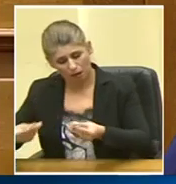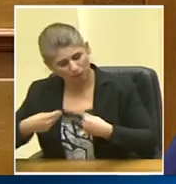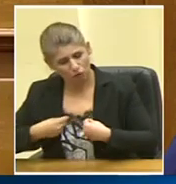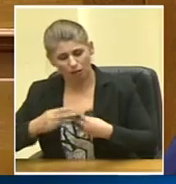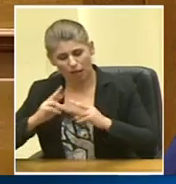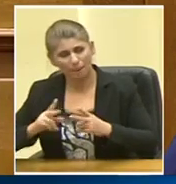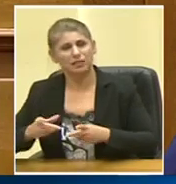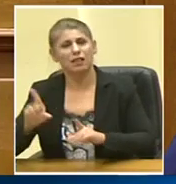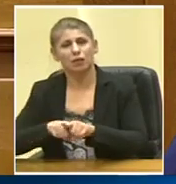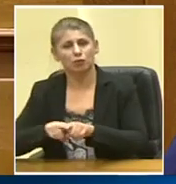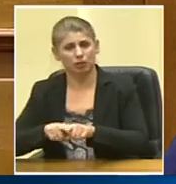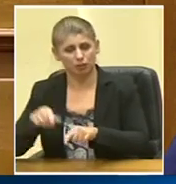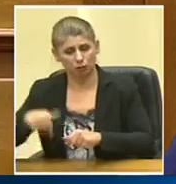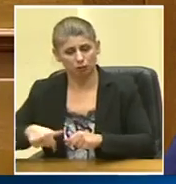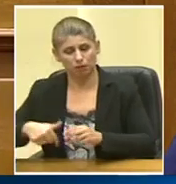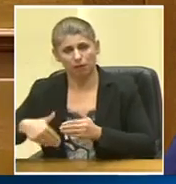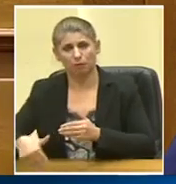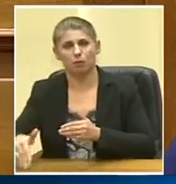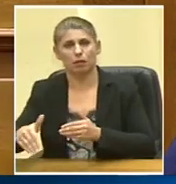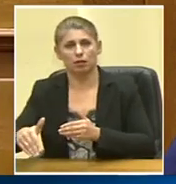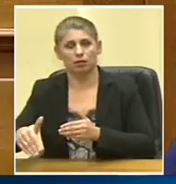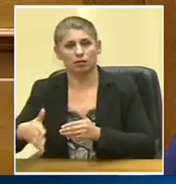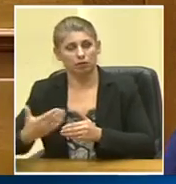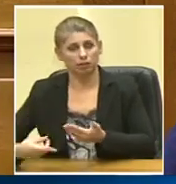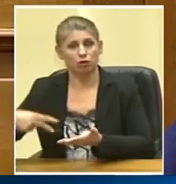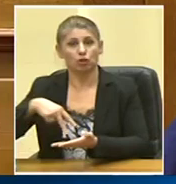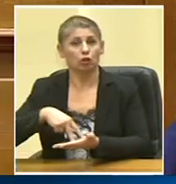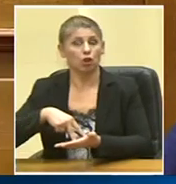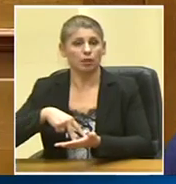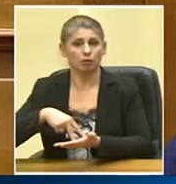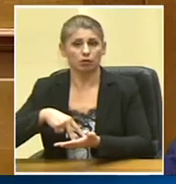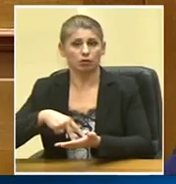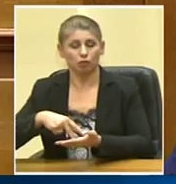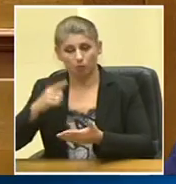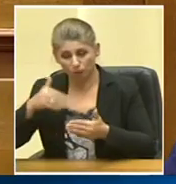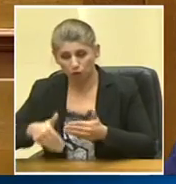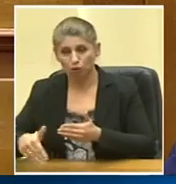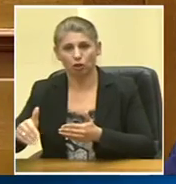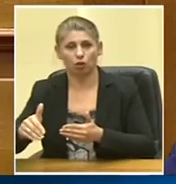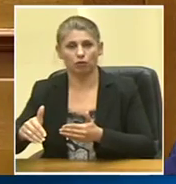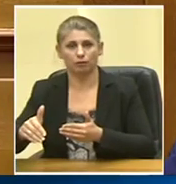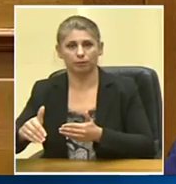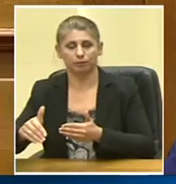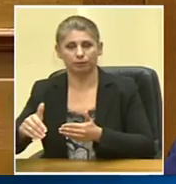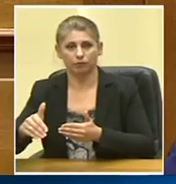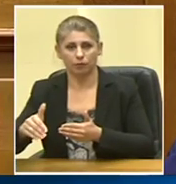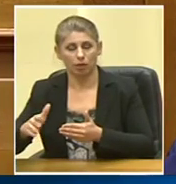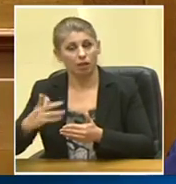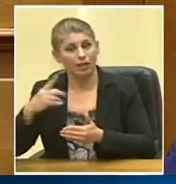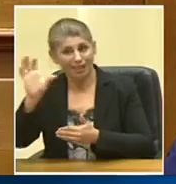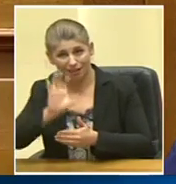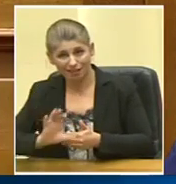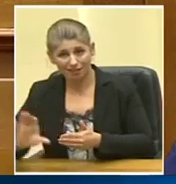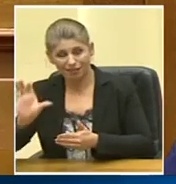αύριο, να αρθεί στο ύψος των προσδοκιών και των απαιτήσεων των πολιτών και να